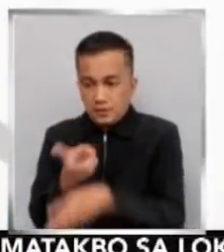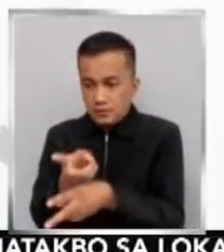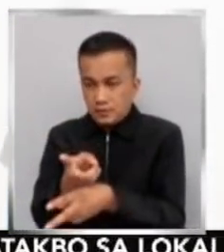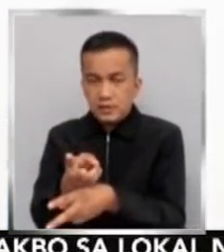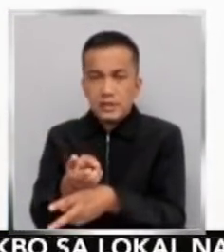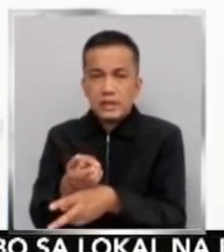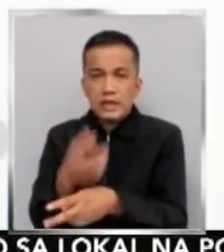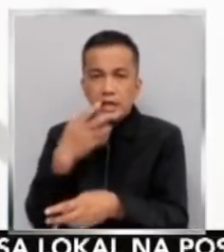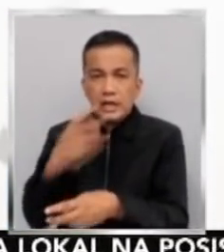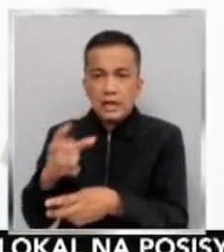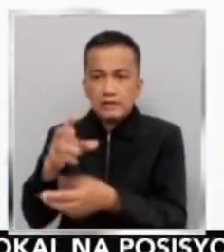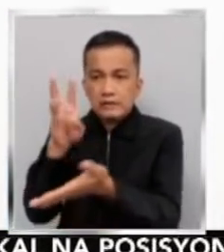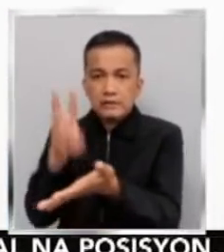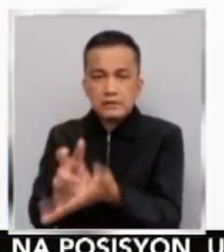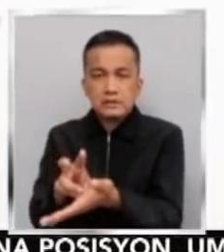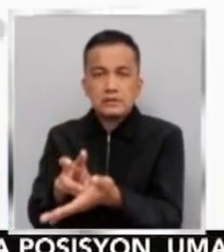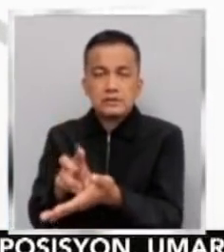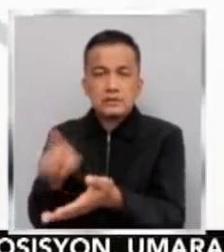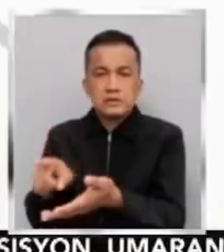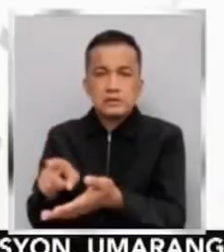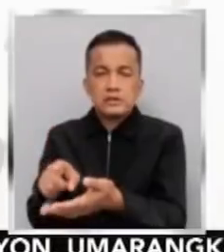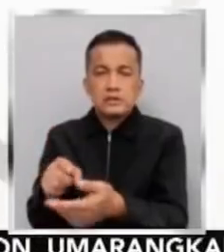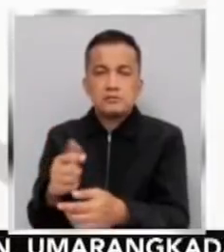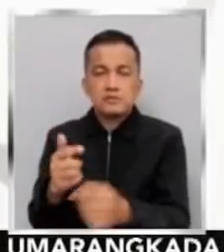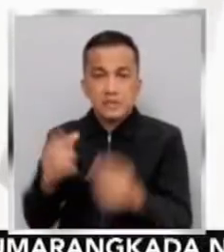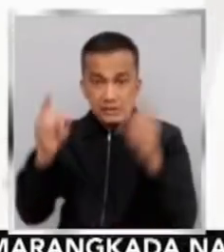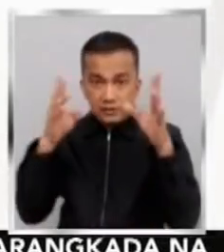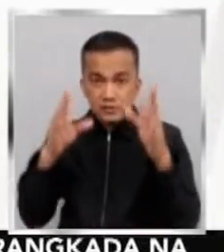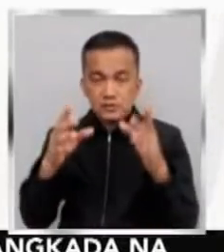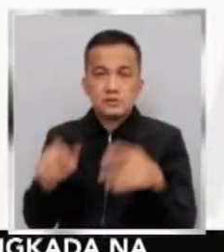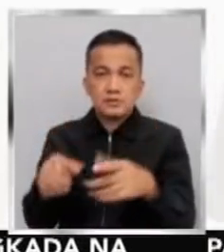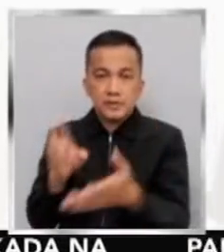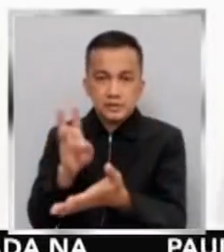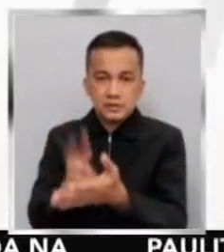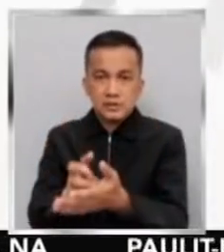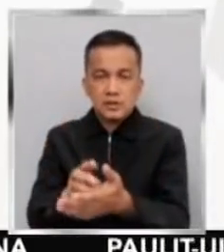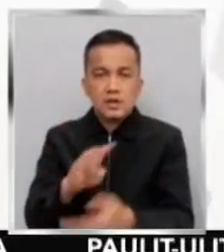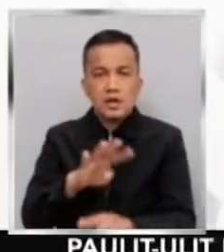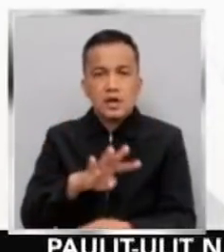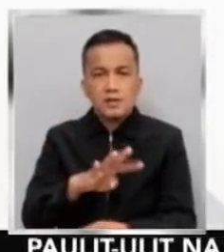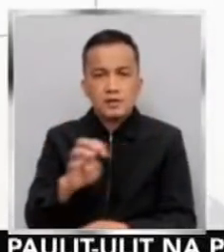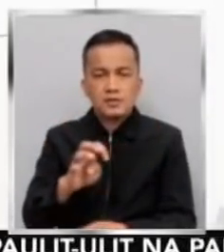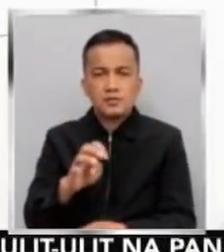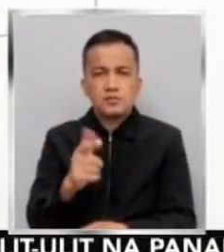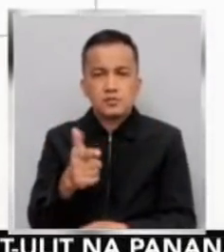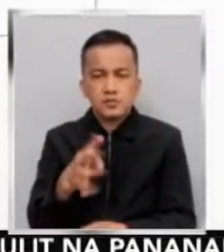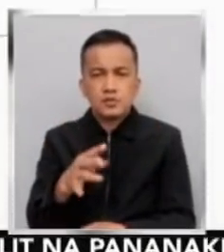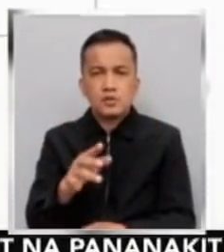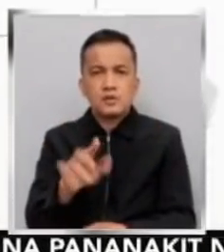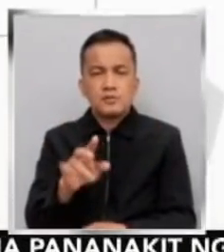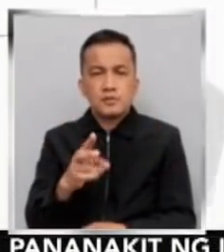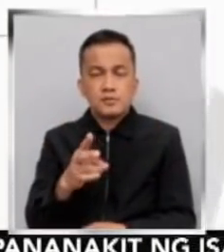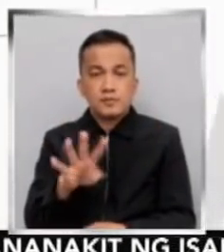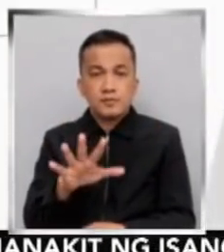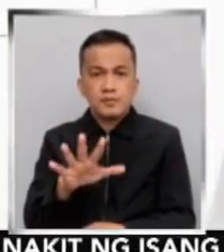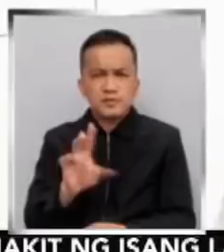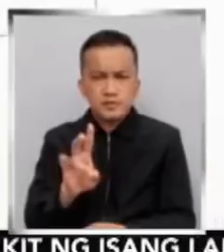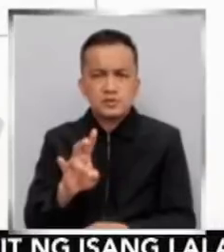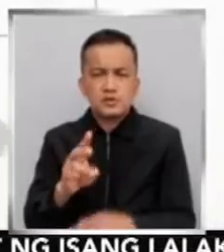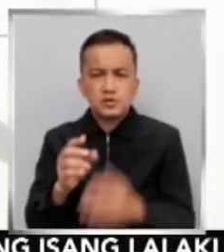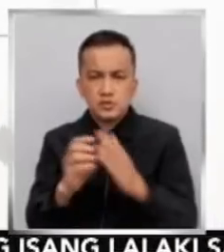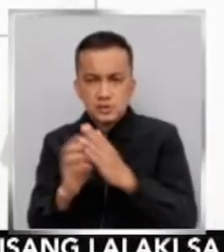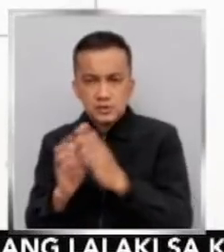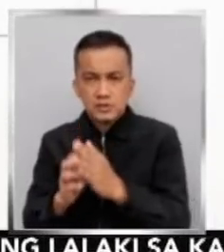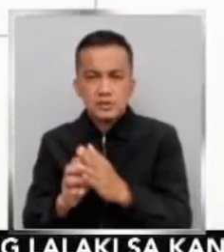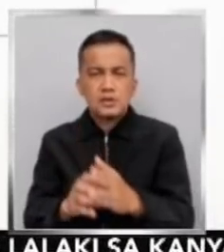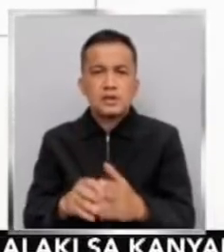eleksyon 2022 na sa 488 bayan at 58 syudad. 39 na bayan at 7 syudad ang nasa red